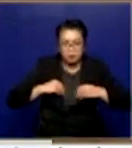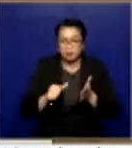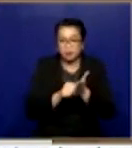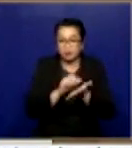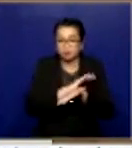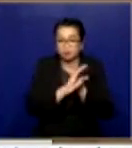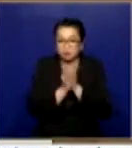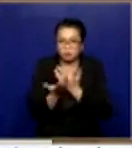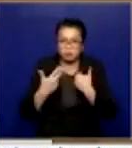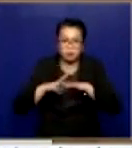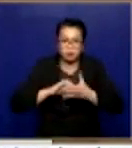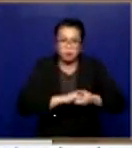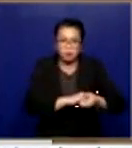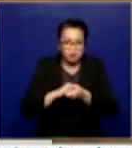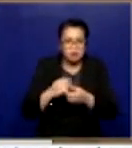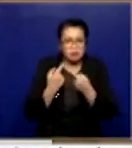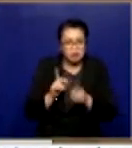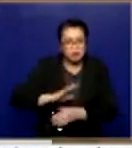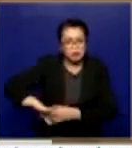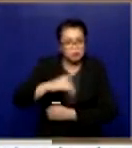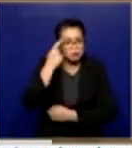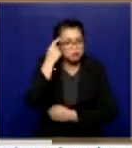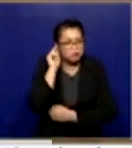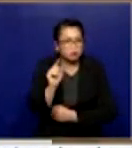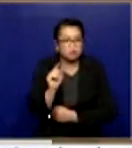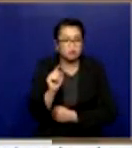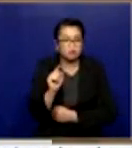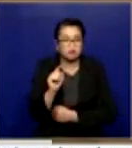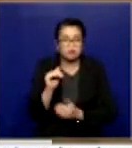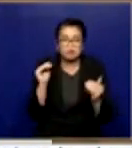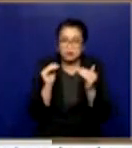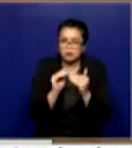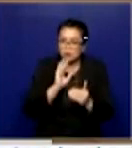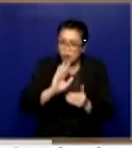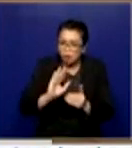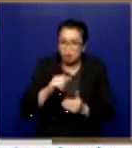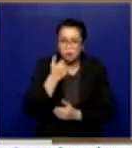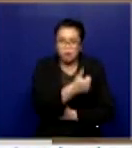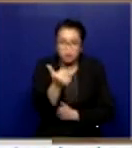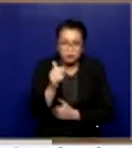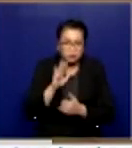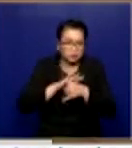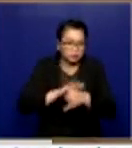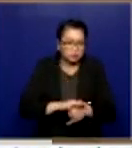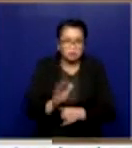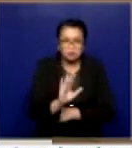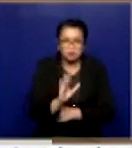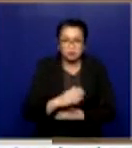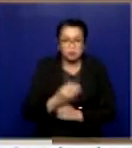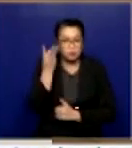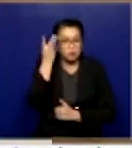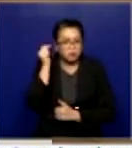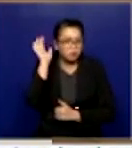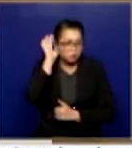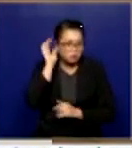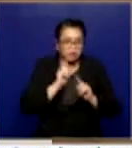ปัญหาแต่ทุกคนต้องตระหนักหรือว่าเราต้องไม่ไปริบลอนเท็จที่ของคนอื่นต่อจนความคิดความเชื่อ